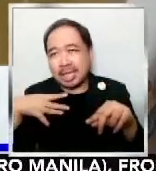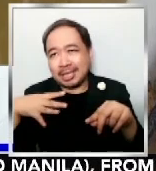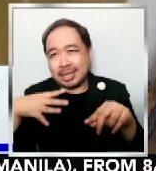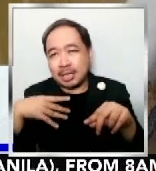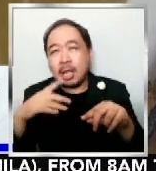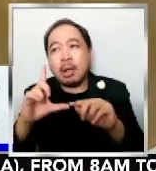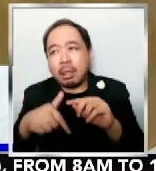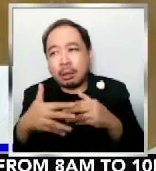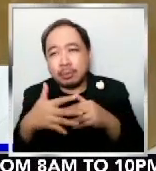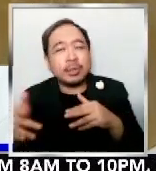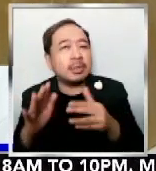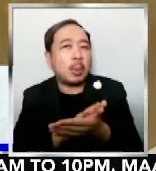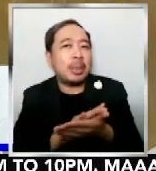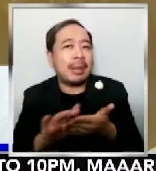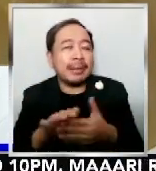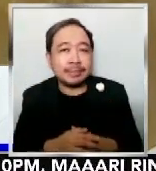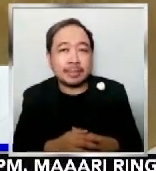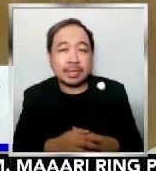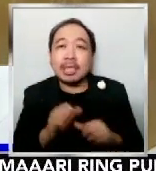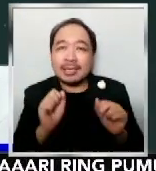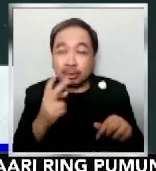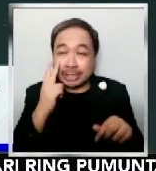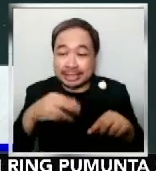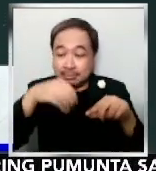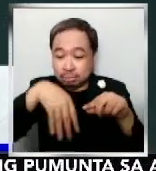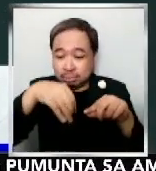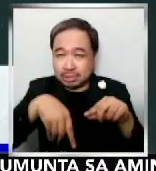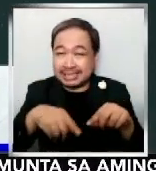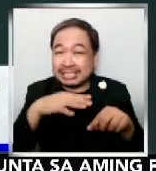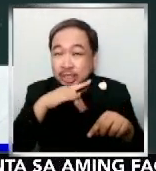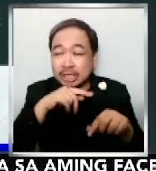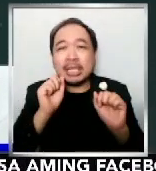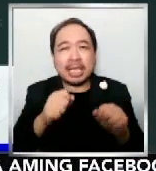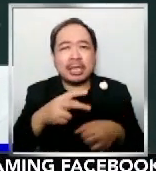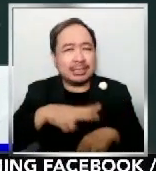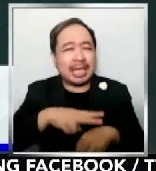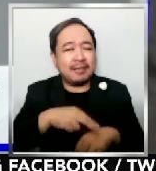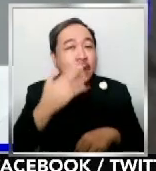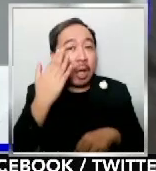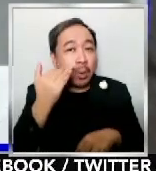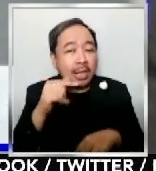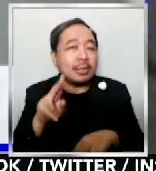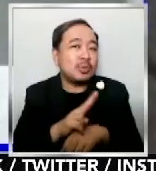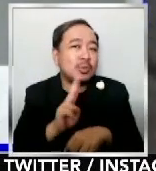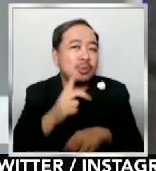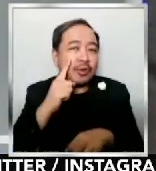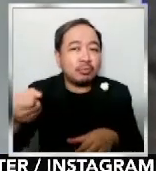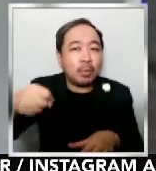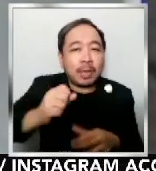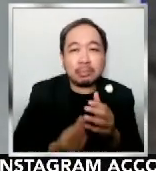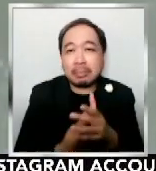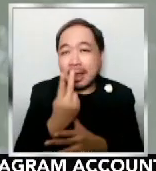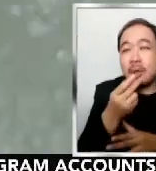unang labas na tubig para magamit na pang flush ng toilet o kaya pandilig para hindi masayang. Ako si Isa